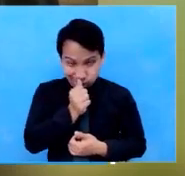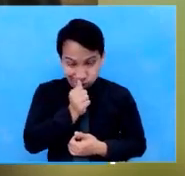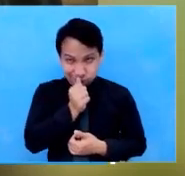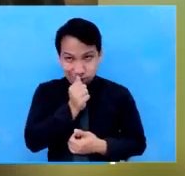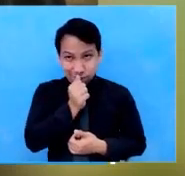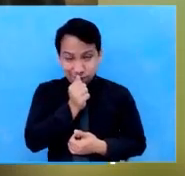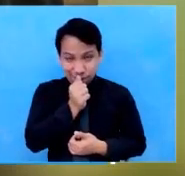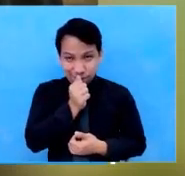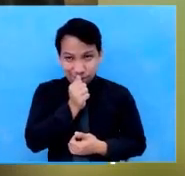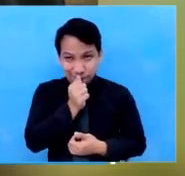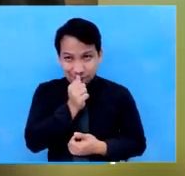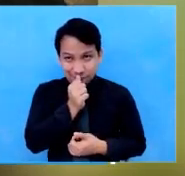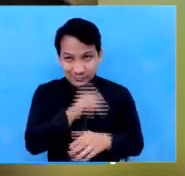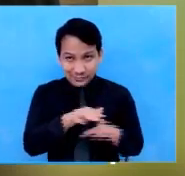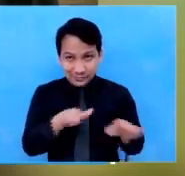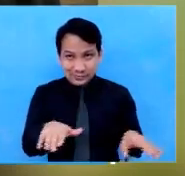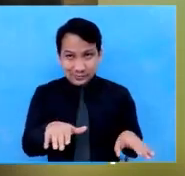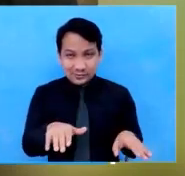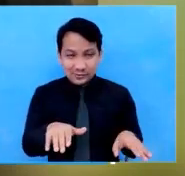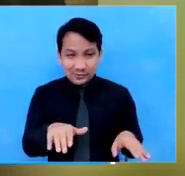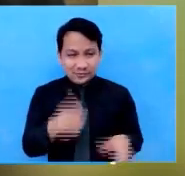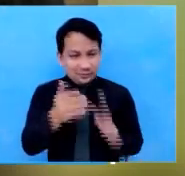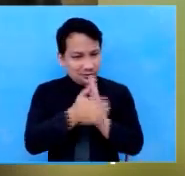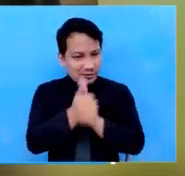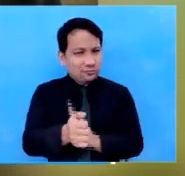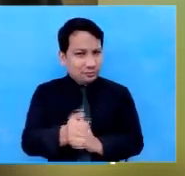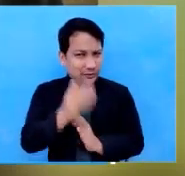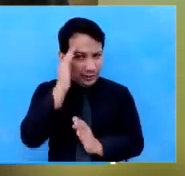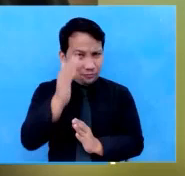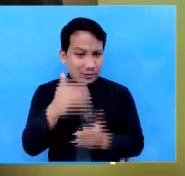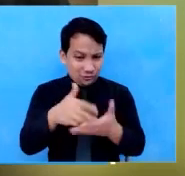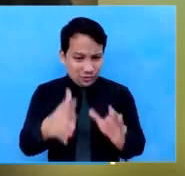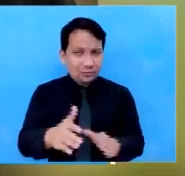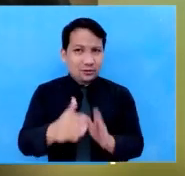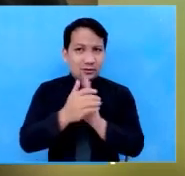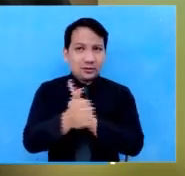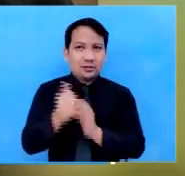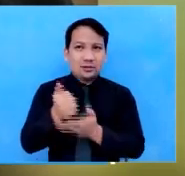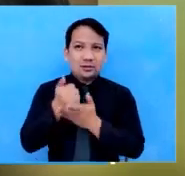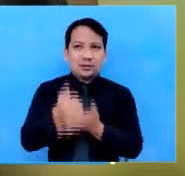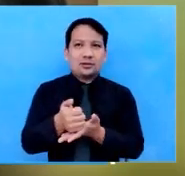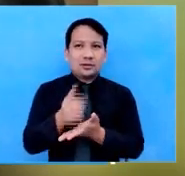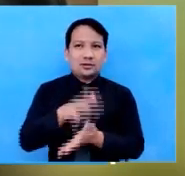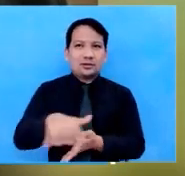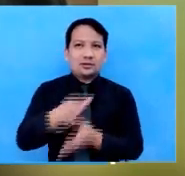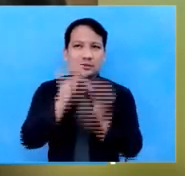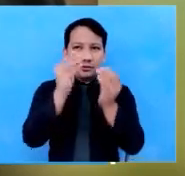ating mga batay. Galingan niyo po at nandito po kami sa likod ng mga guro